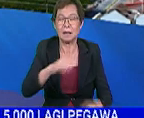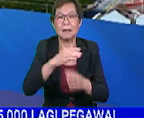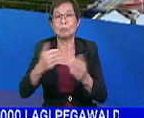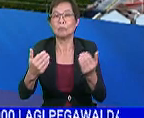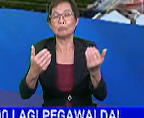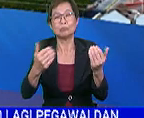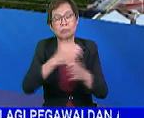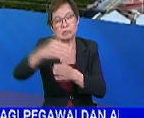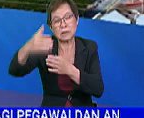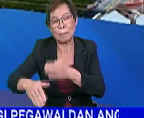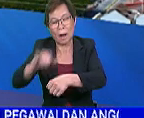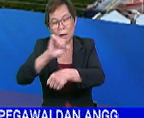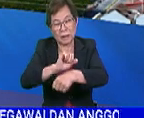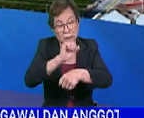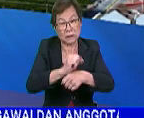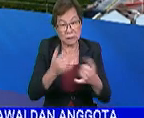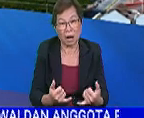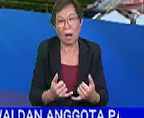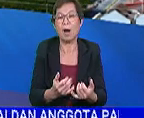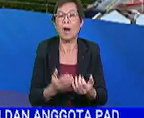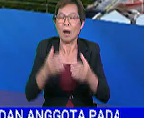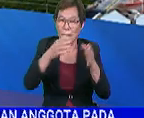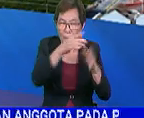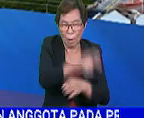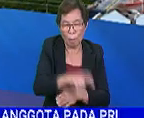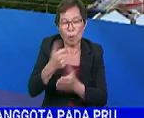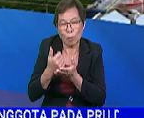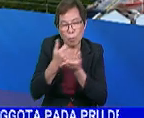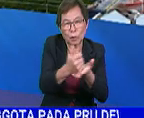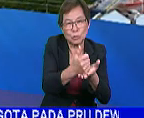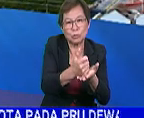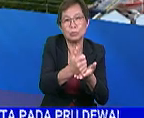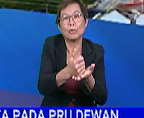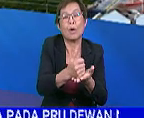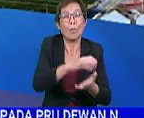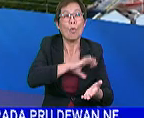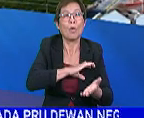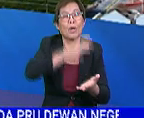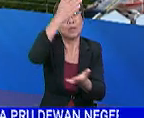ini harap penduduk Sarawak terus membantu membanteras jenayah di negeri